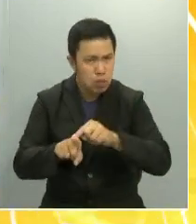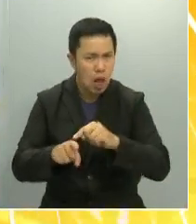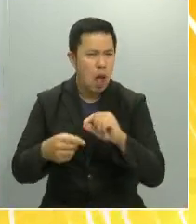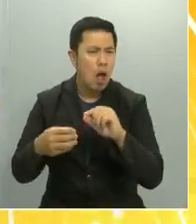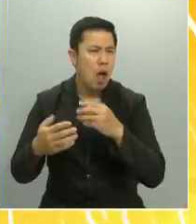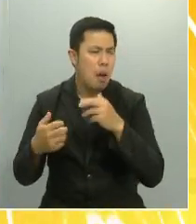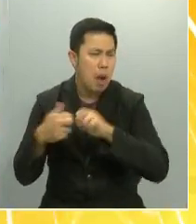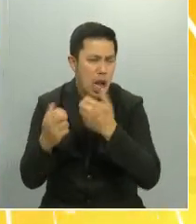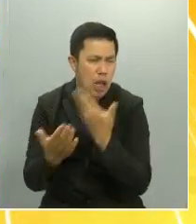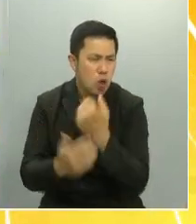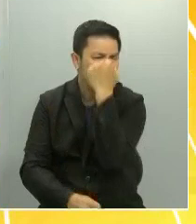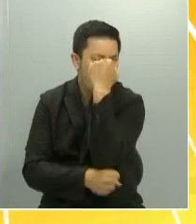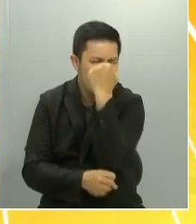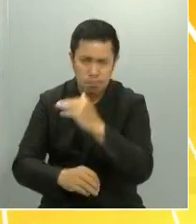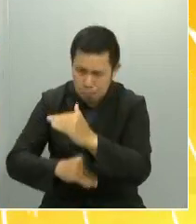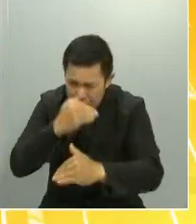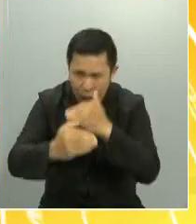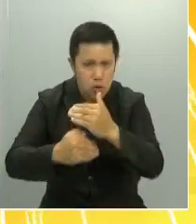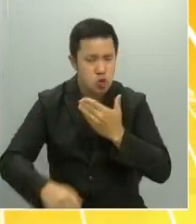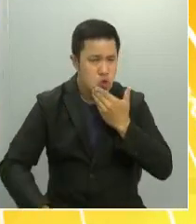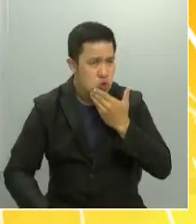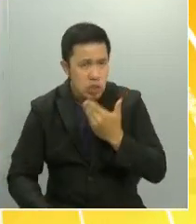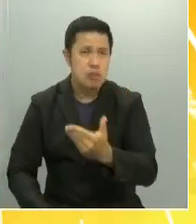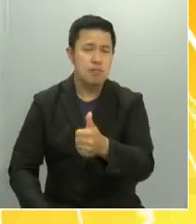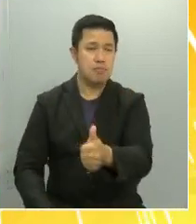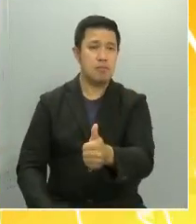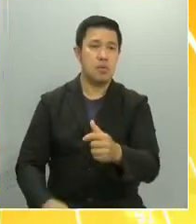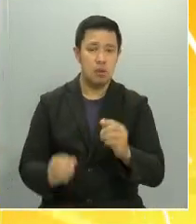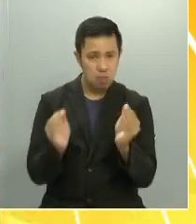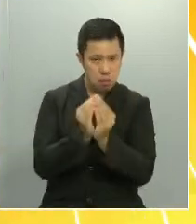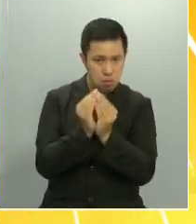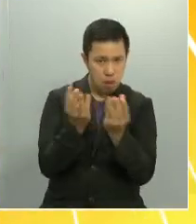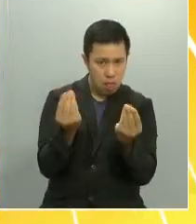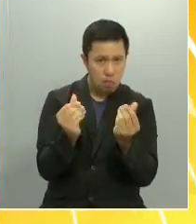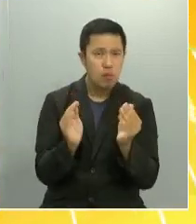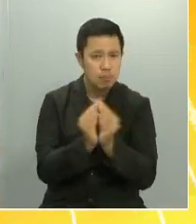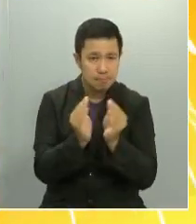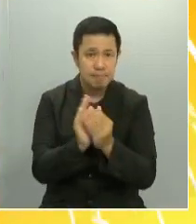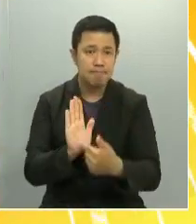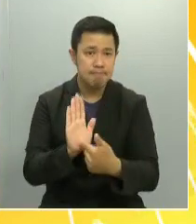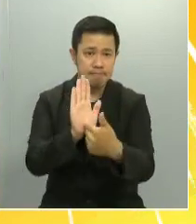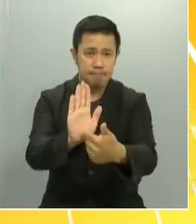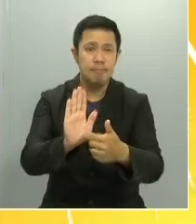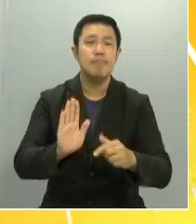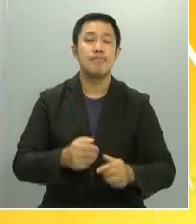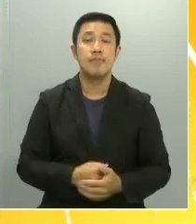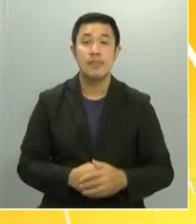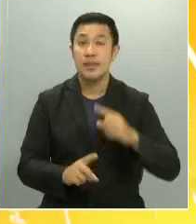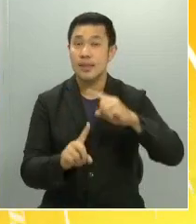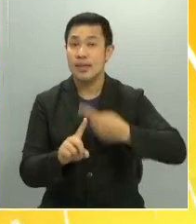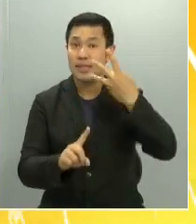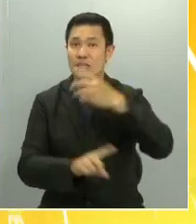และพัฒนาคนทุกช่วงวัยอย่างยั่งยืนค่ะก็มีตัวเลขด้วยนะมีตัวเลขค่ะบอกว่าตั้งแต่ 8